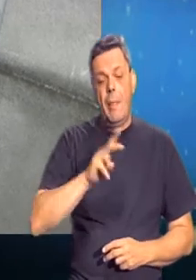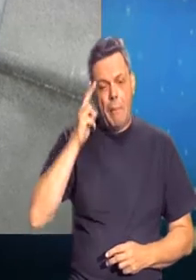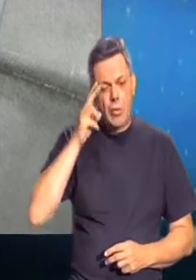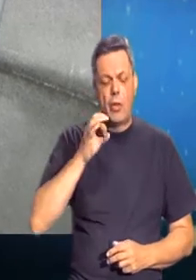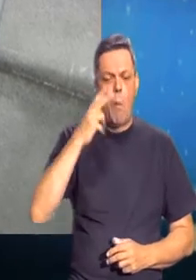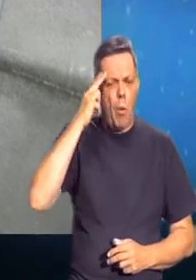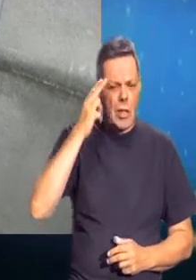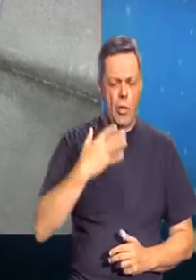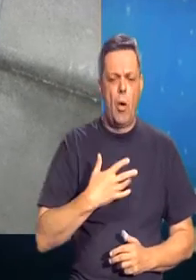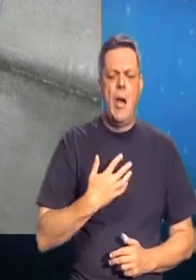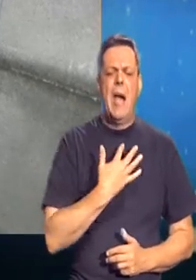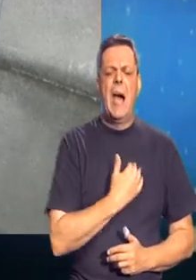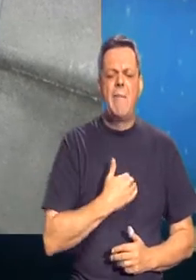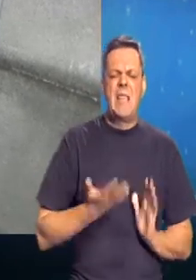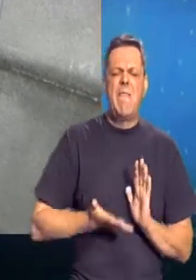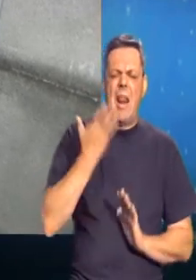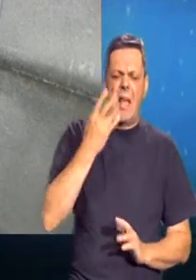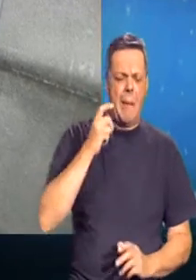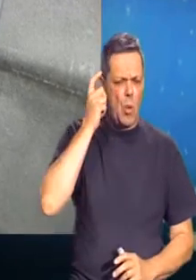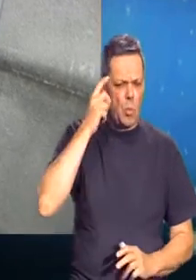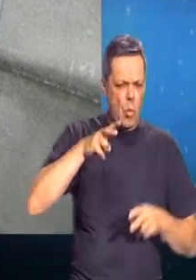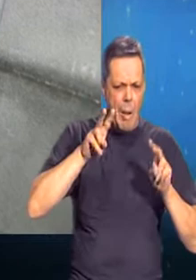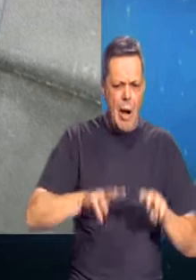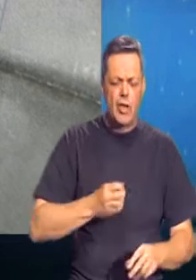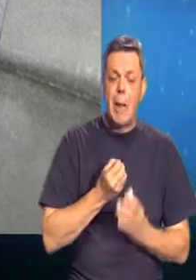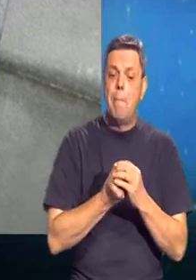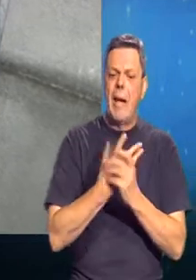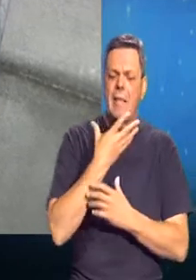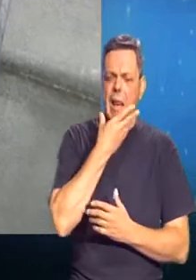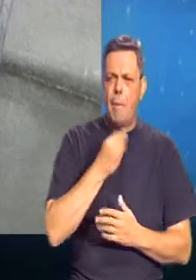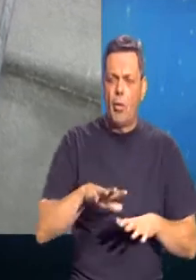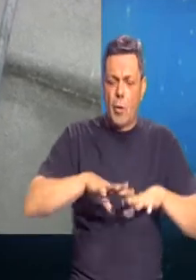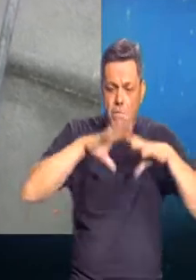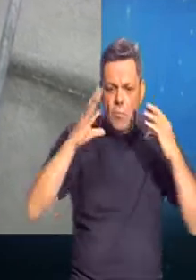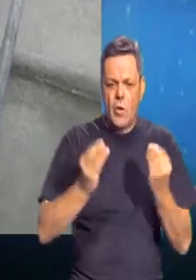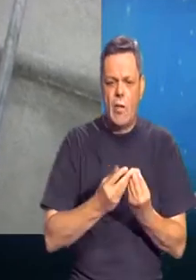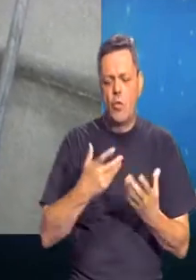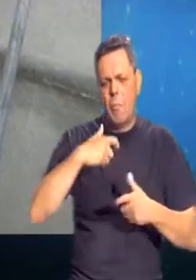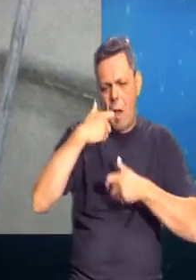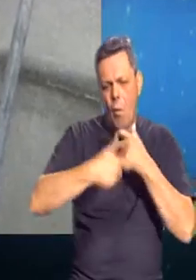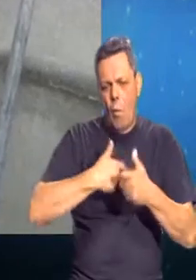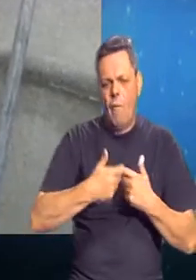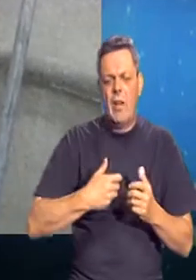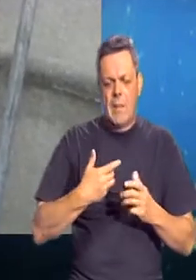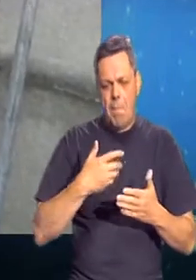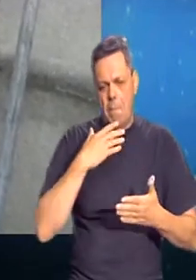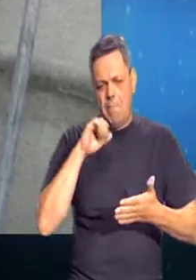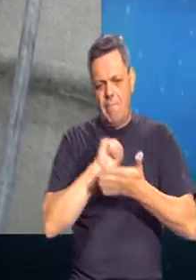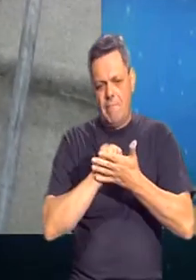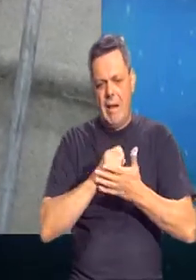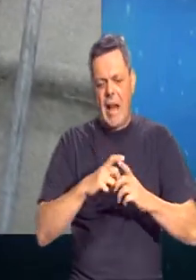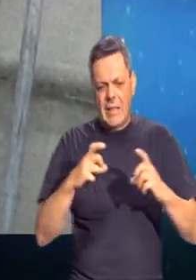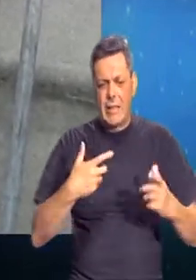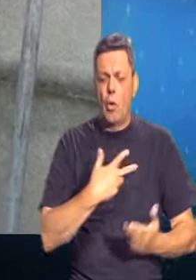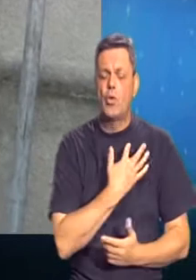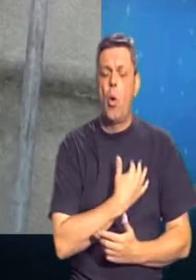poznatome, hrvatski velikani, kulturna baština, prirodne ljepote. Sve to našlo se u filmskim razglednicama koje su o